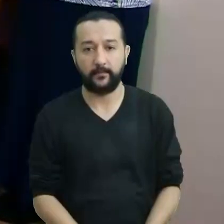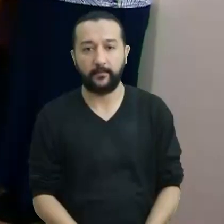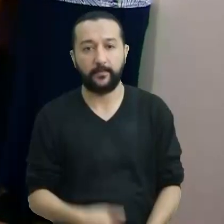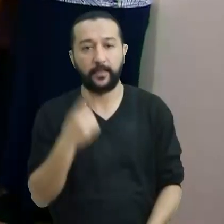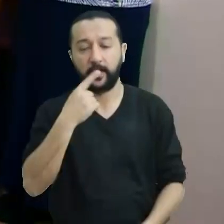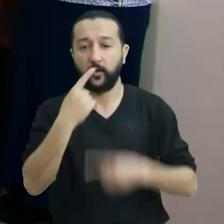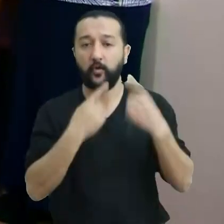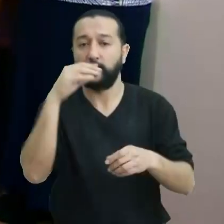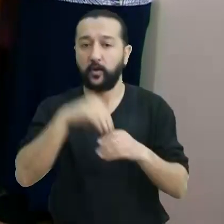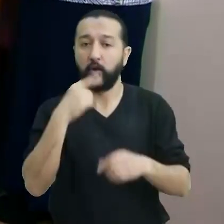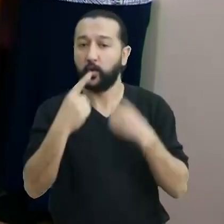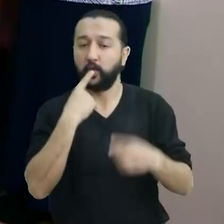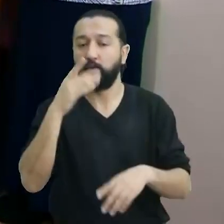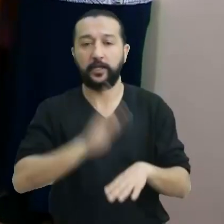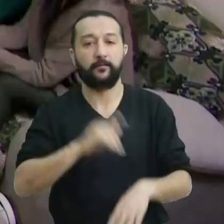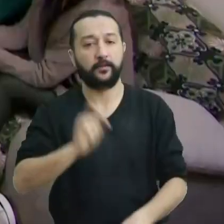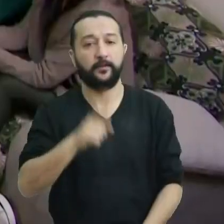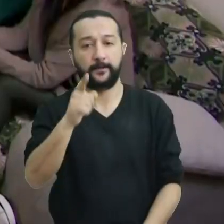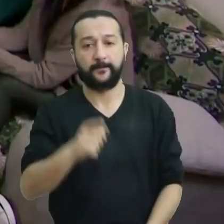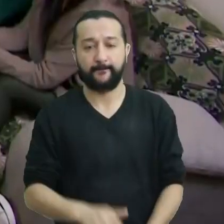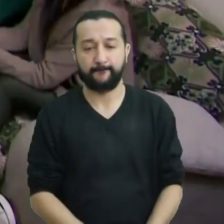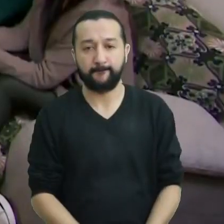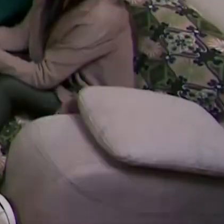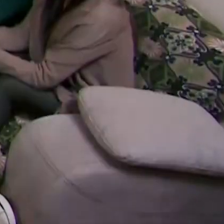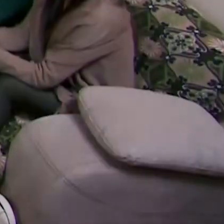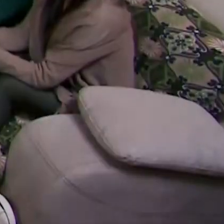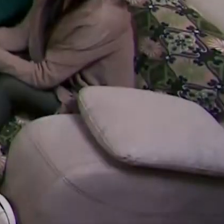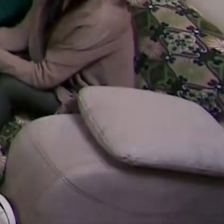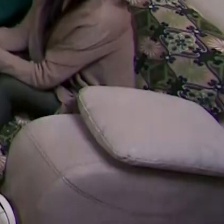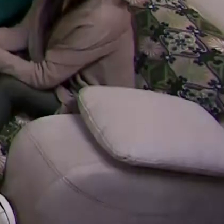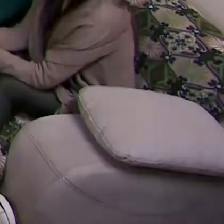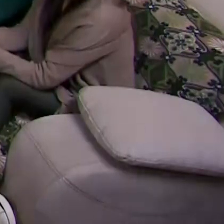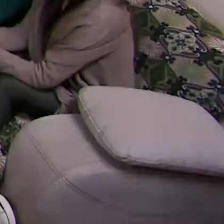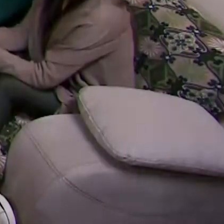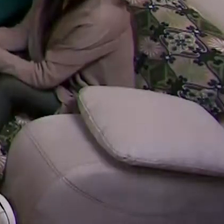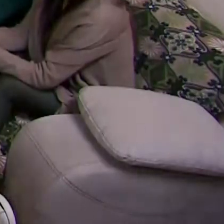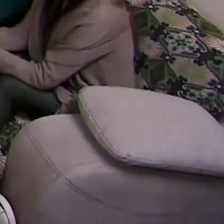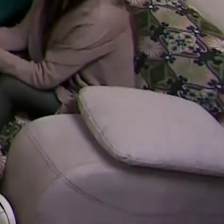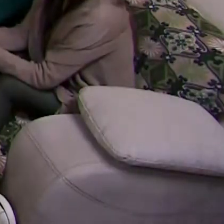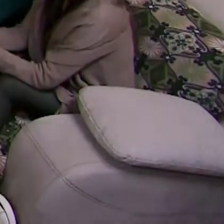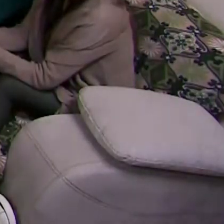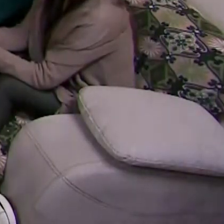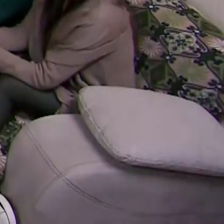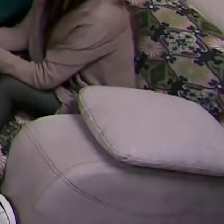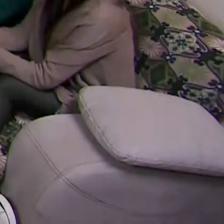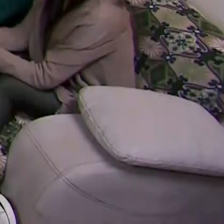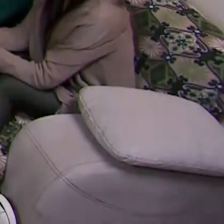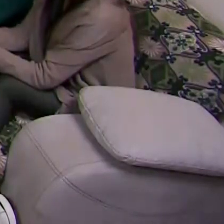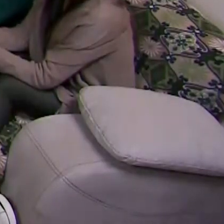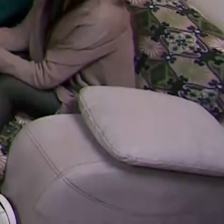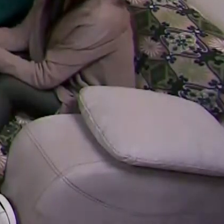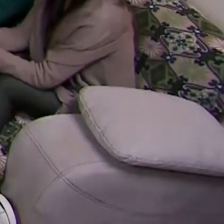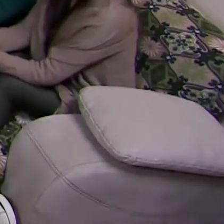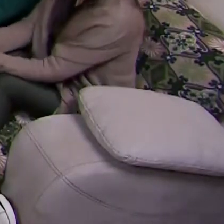Vallahi ya. Sana ağzında dolma varken bile konuşuyorsun. Sarp gözlerini belertip hay Allah diye elini kaldırdı. Odanın içinde ileri